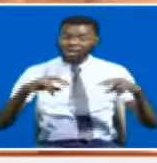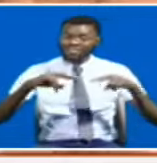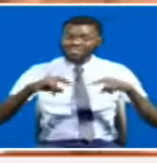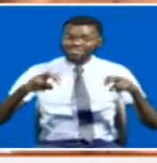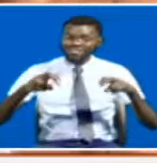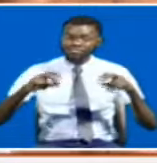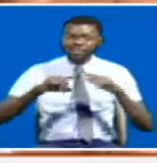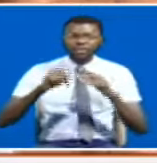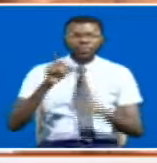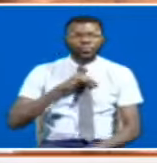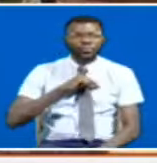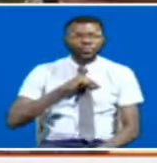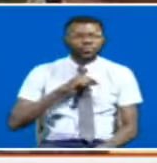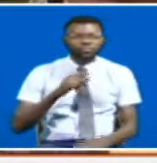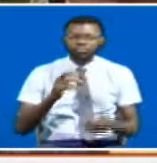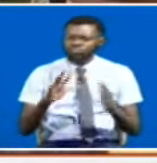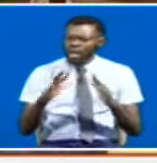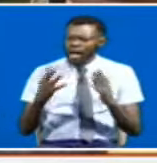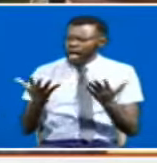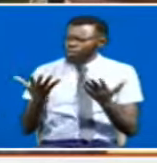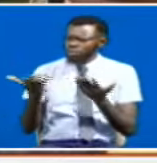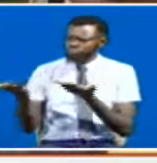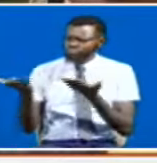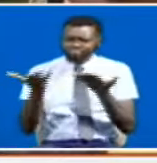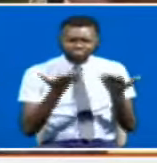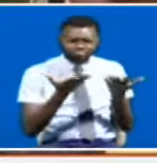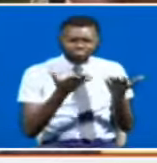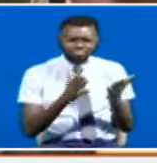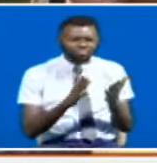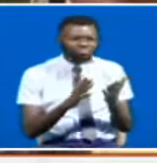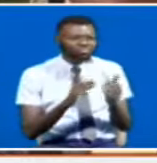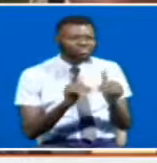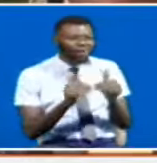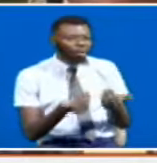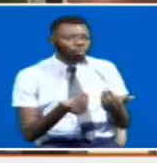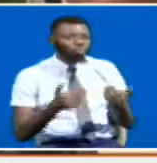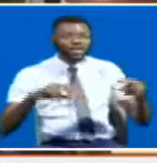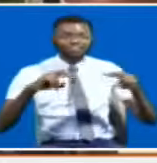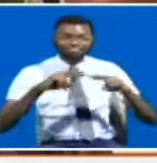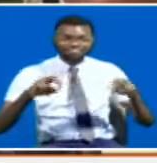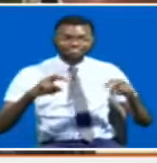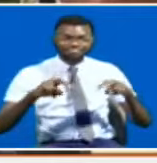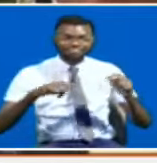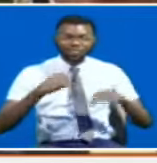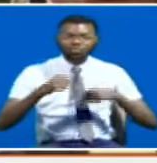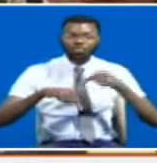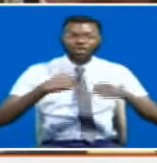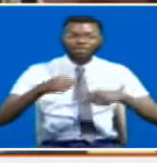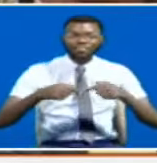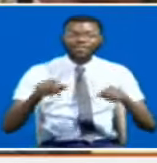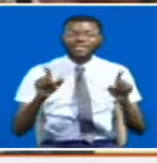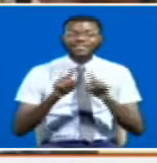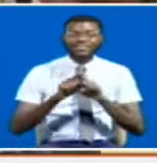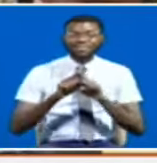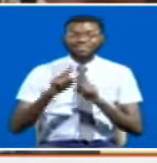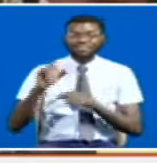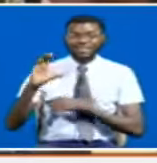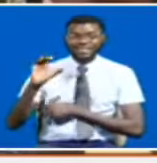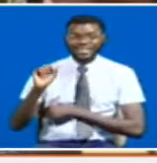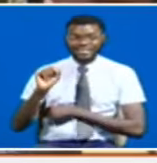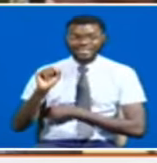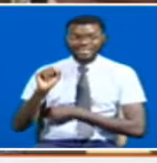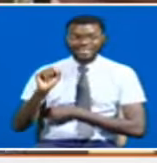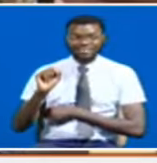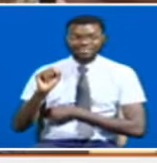commenced. How and why this is were found here is what we're now investigating. And our